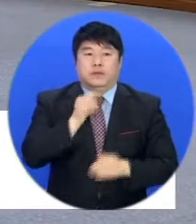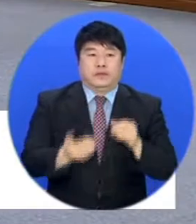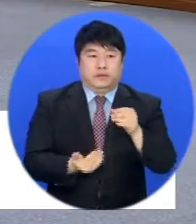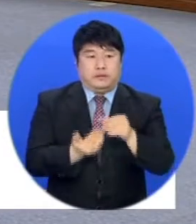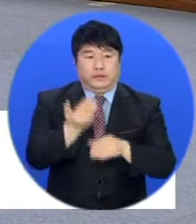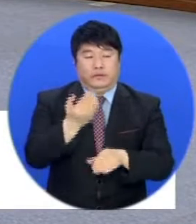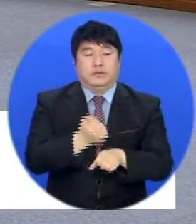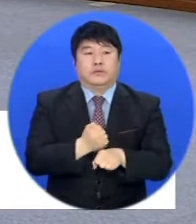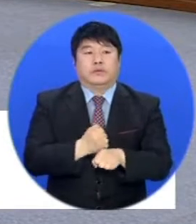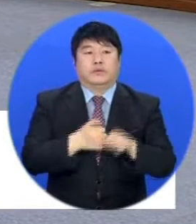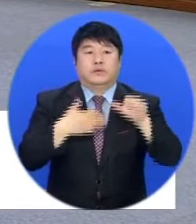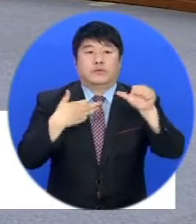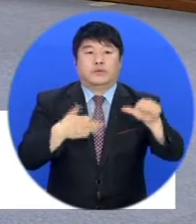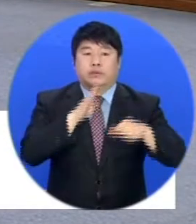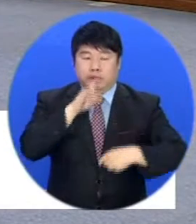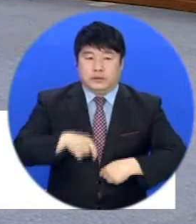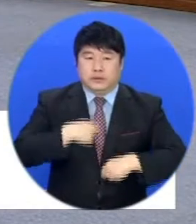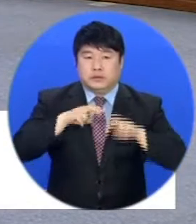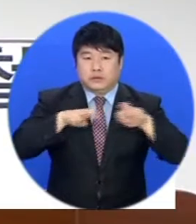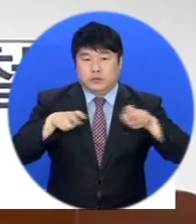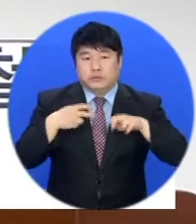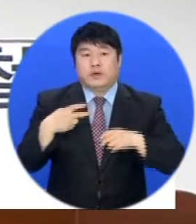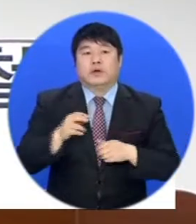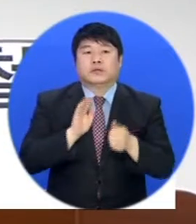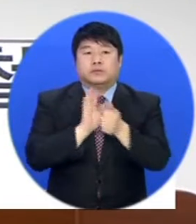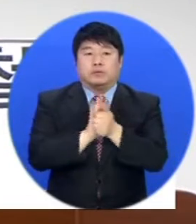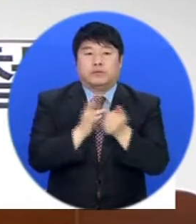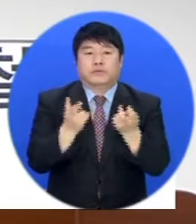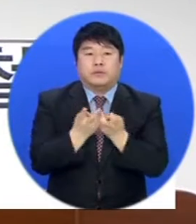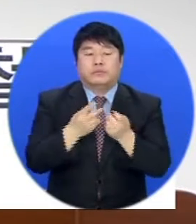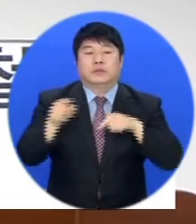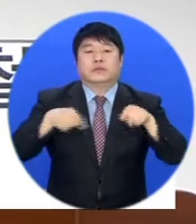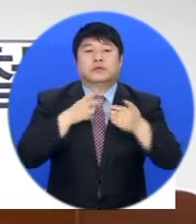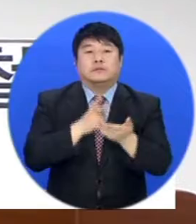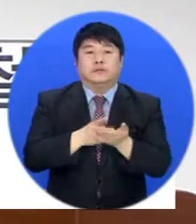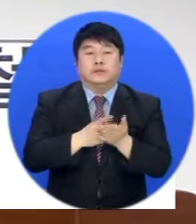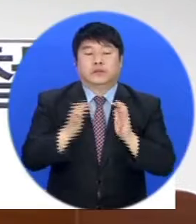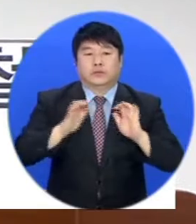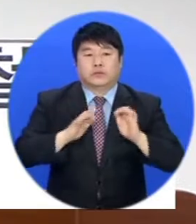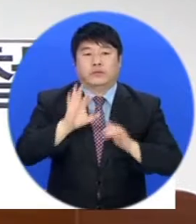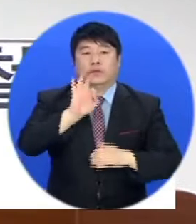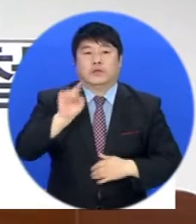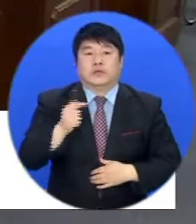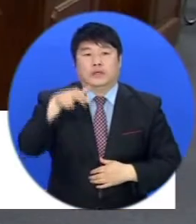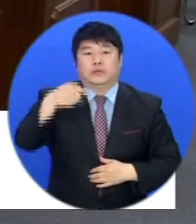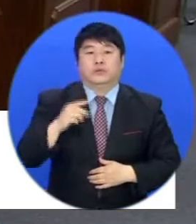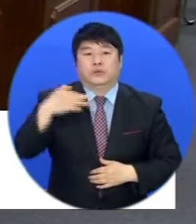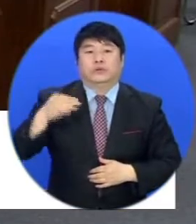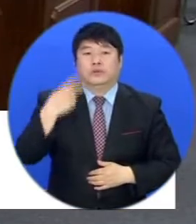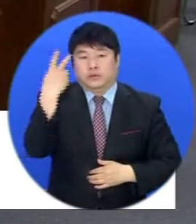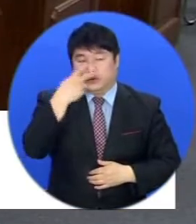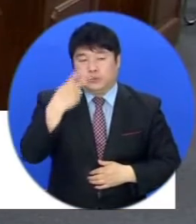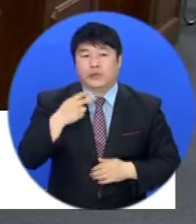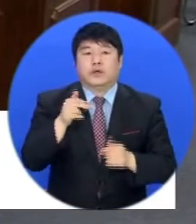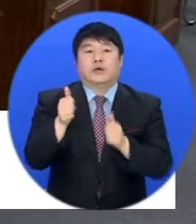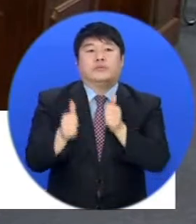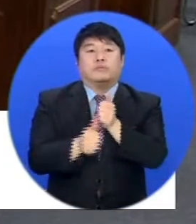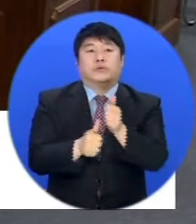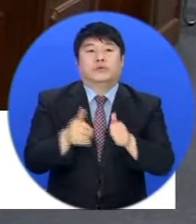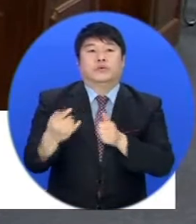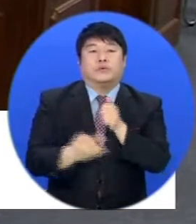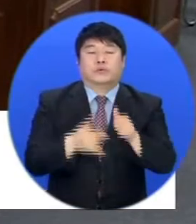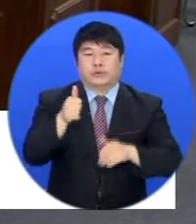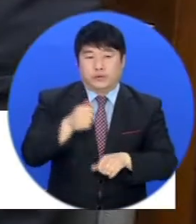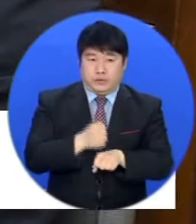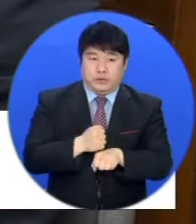나왔습니다. 5.18 진상규명 지원방안 정책 토론회에서 안종철 조사위 부위원장은 조사